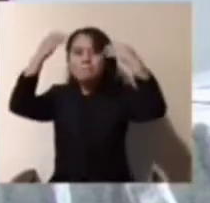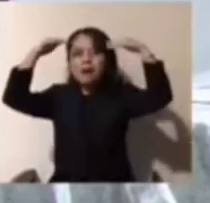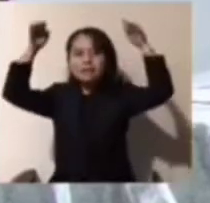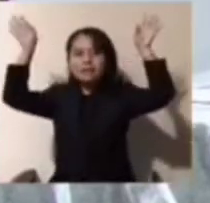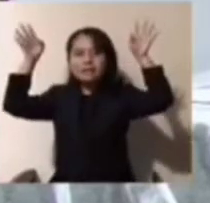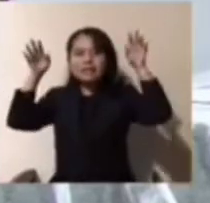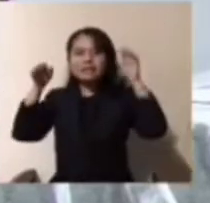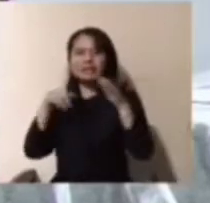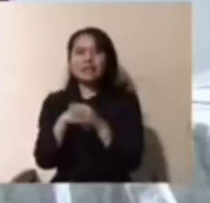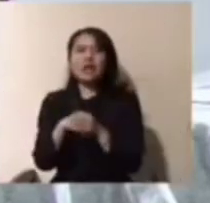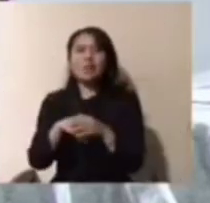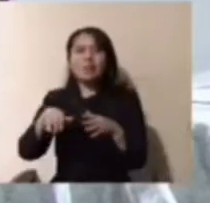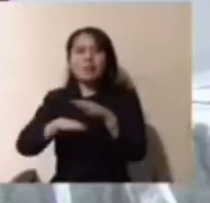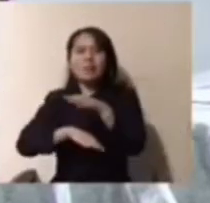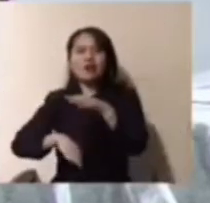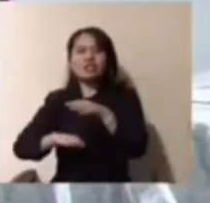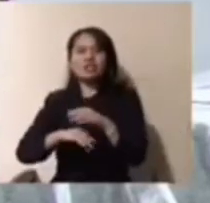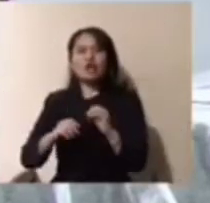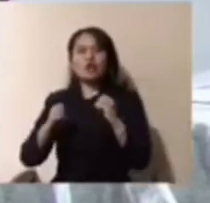dasar kemerdekaan kami.